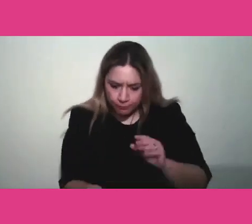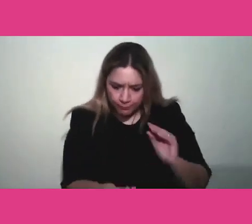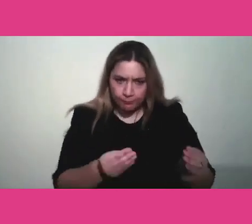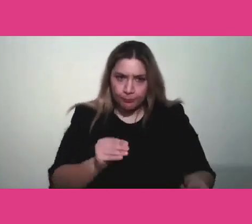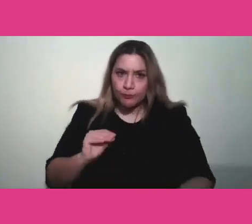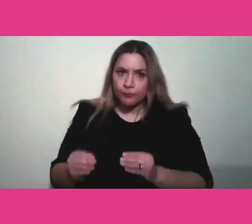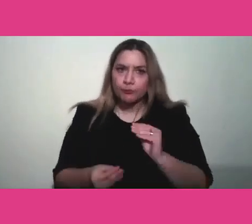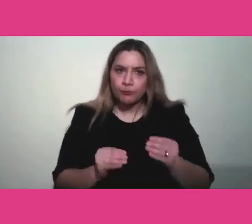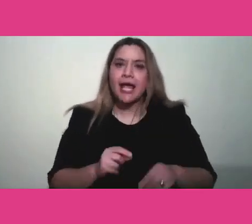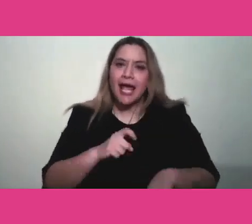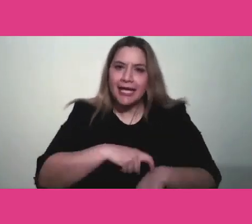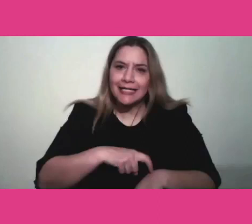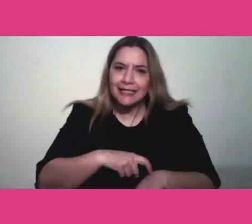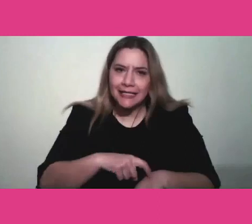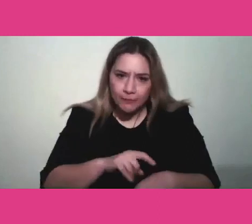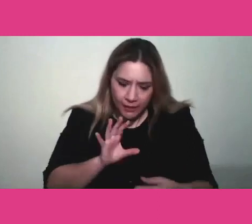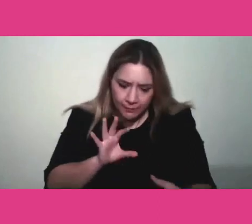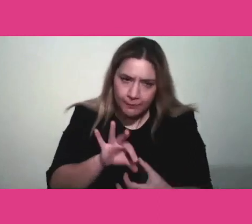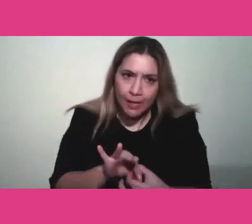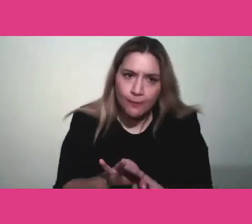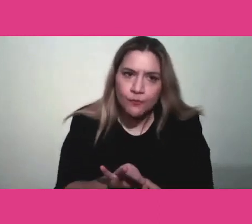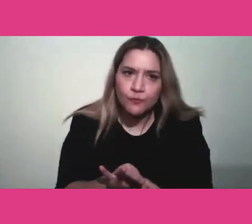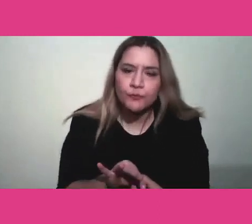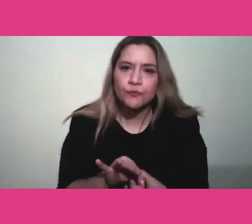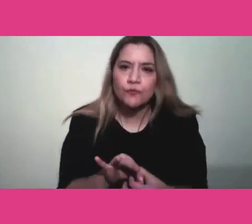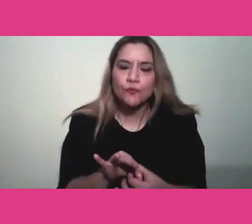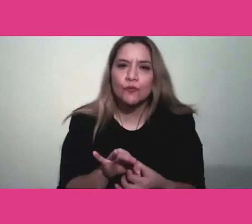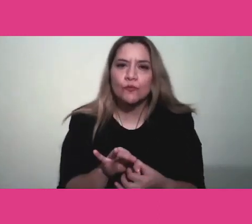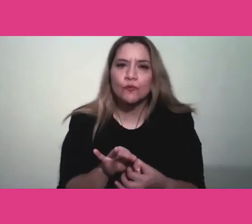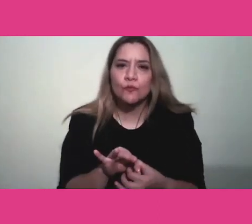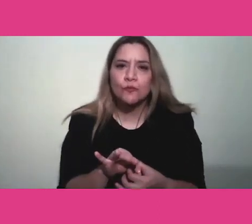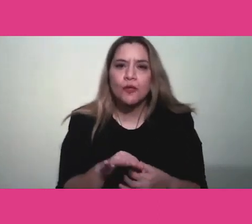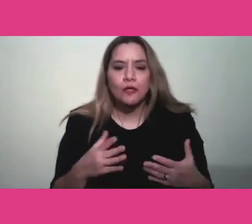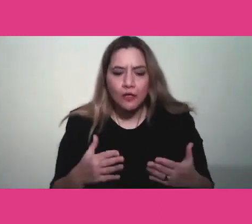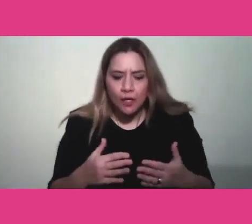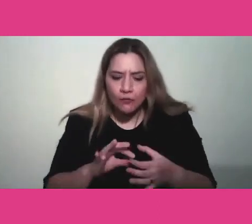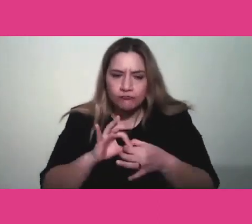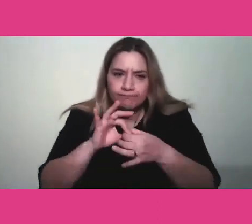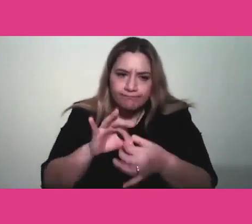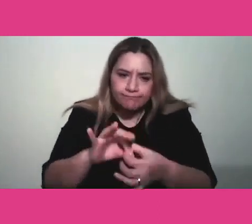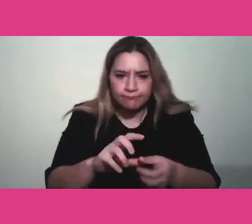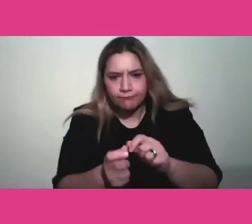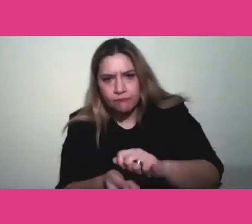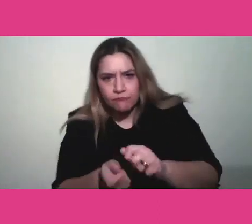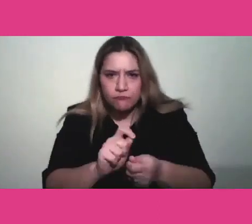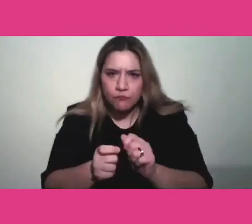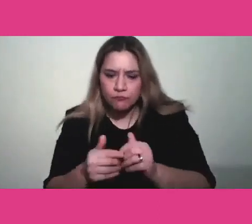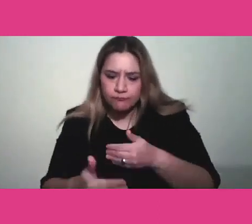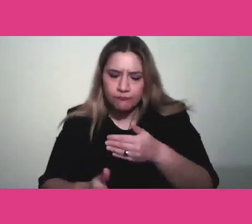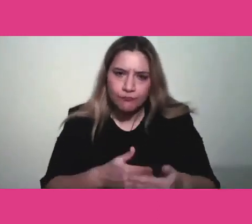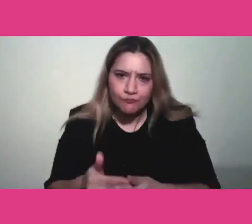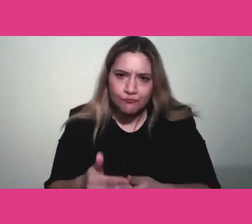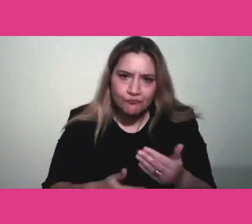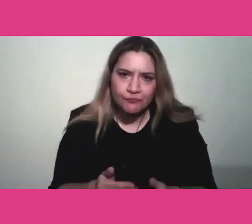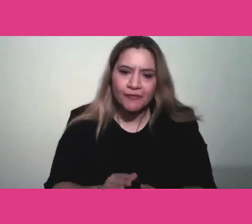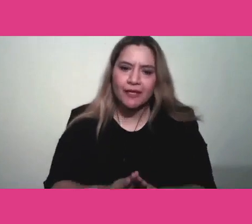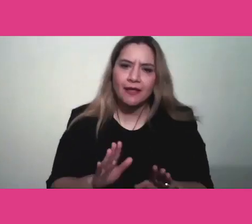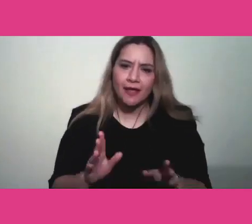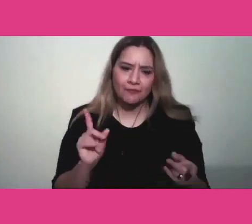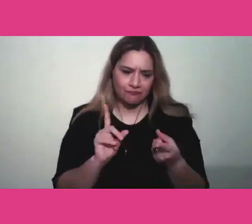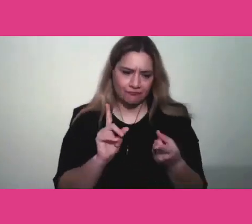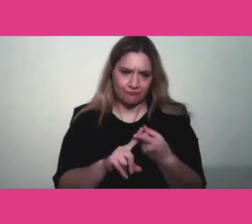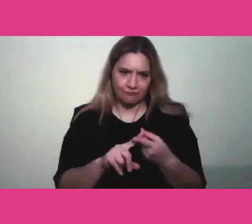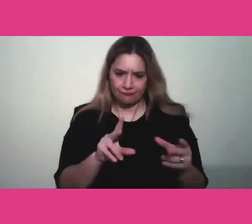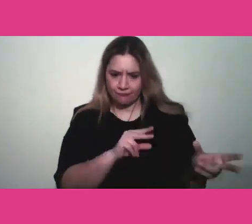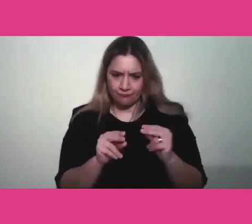να το βρούμε εκείνη τη στιγμή και να προχωρήσουμε, να κλείσουμε έτσι μια πολύ όμορφη συνεδρία και